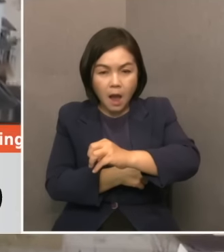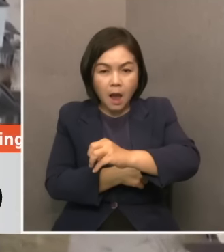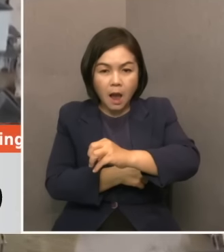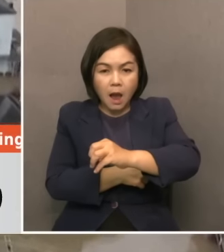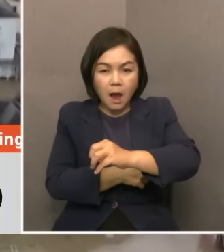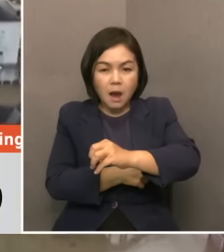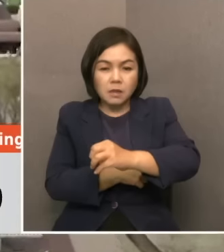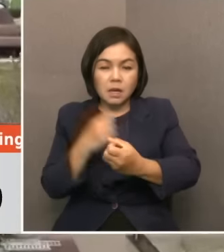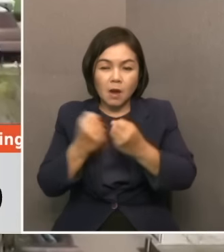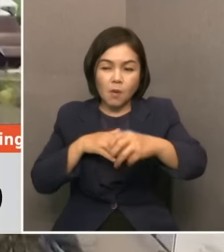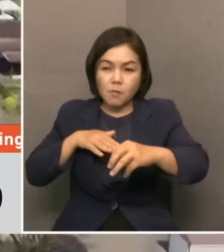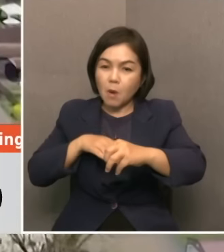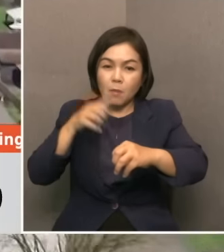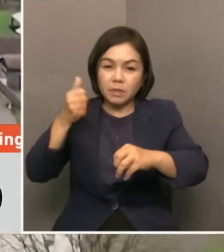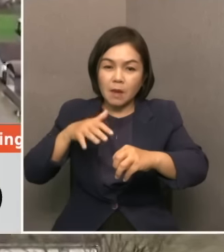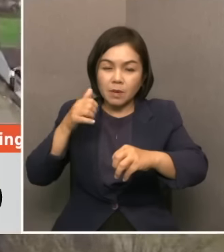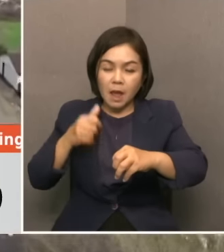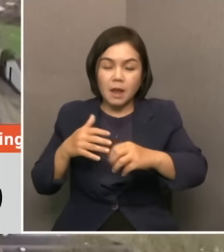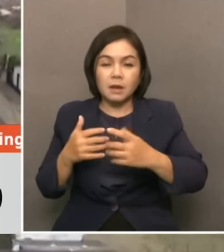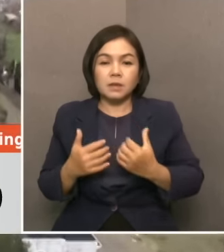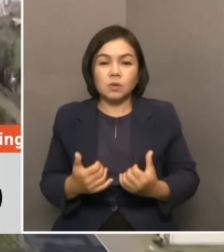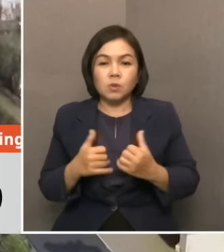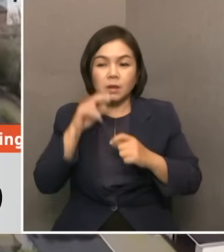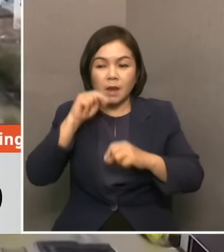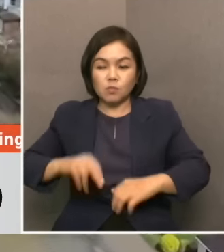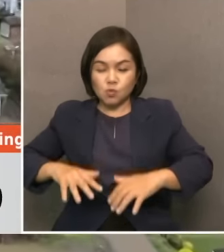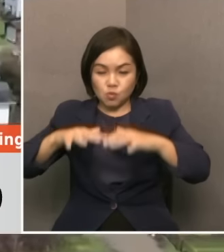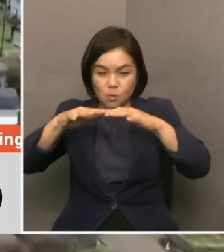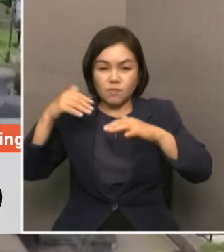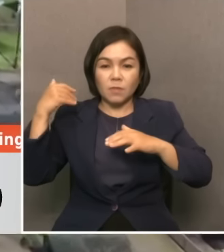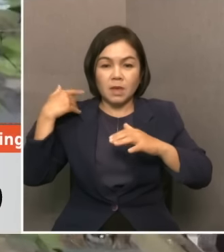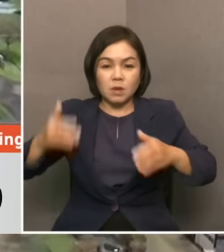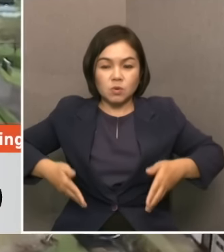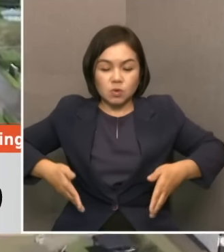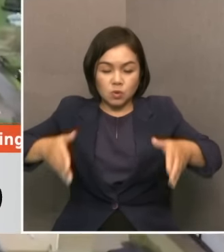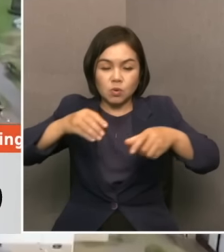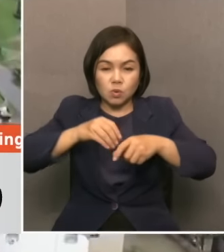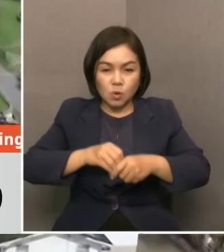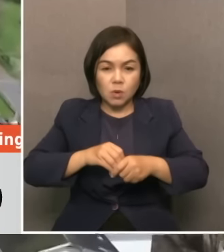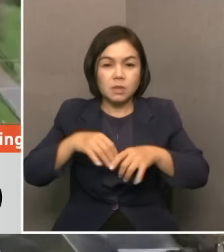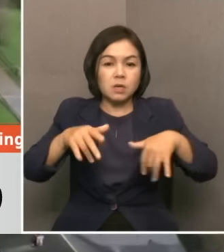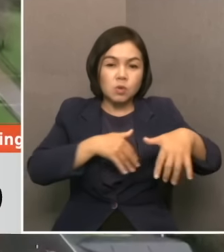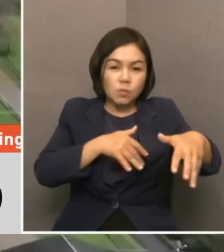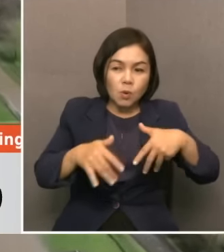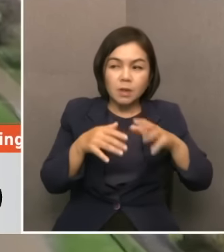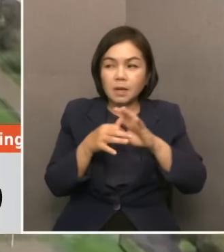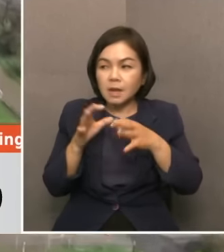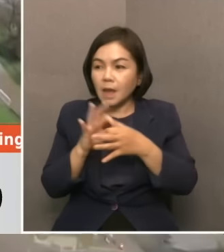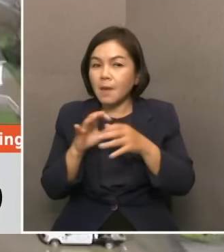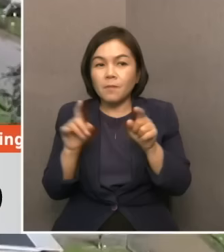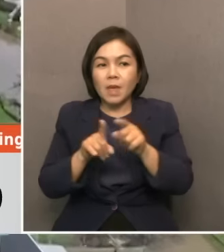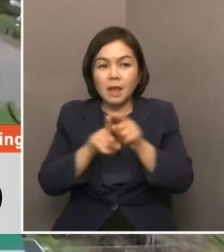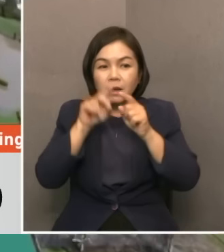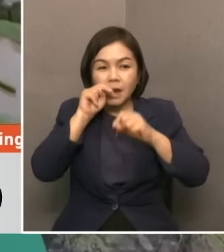ามารถที่จะสัญจรผ่านไปมาได้แล้วก็ยังมีน้ำท่วมถนนด้วยนะคะสถานที่สาธารณะสนามกีฬาก็จมอยู่